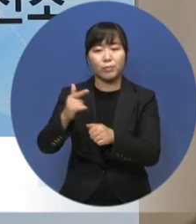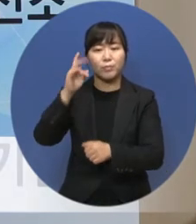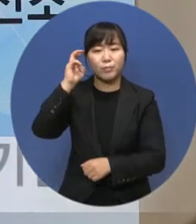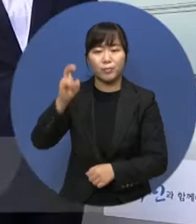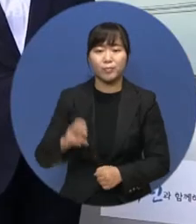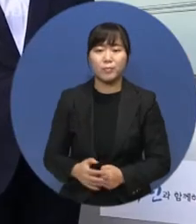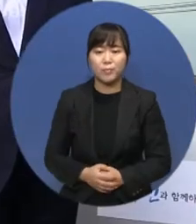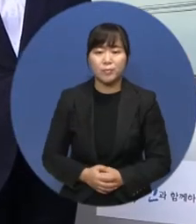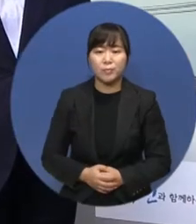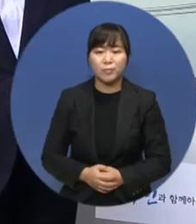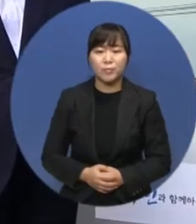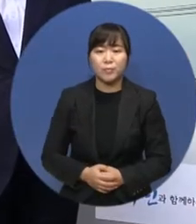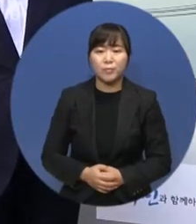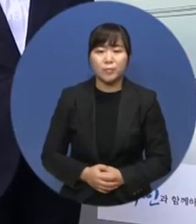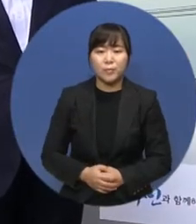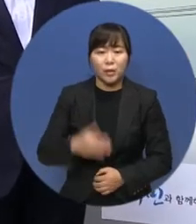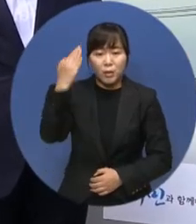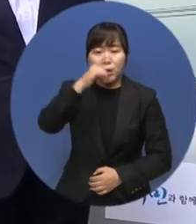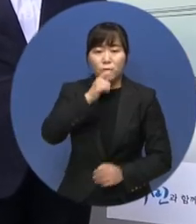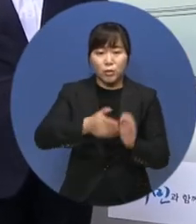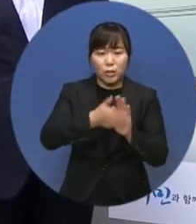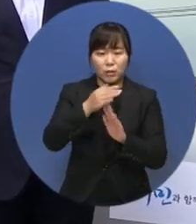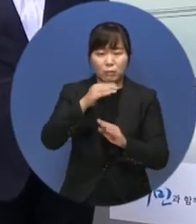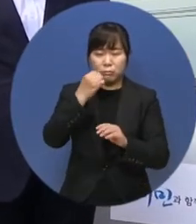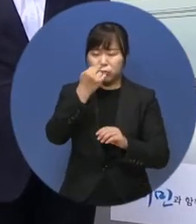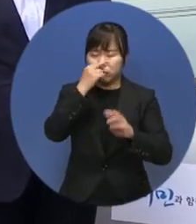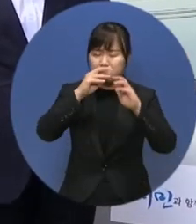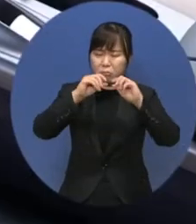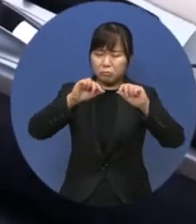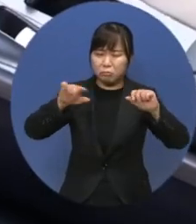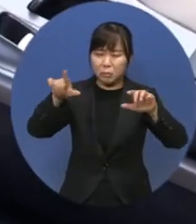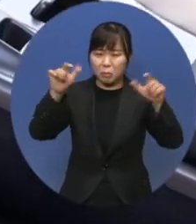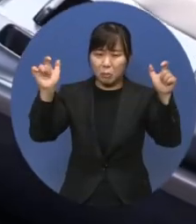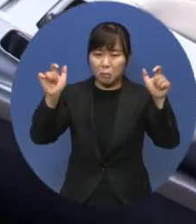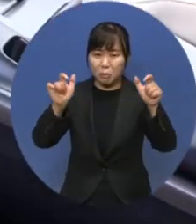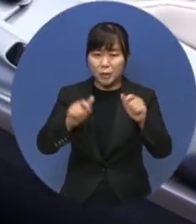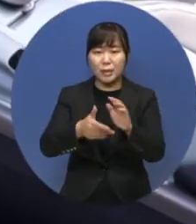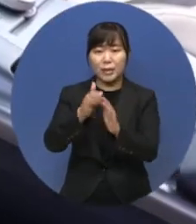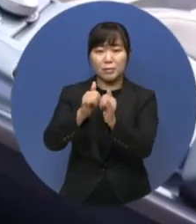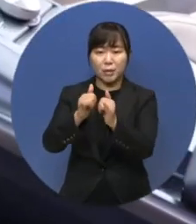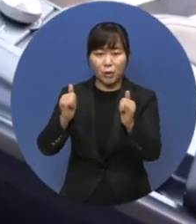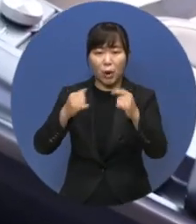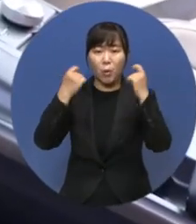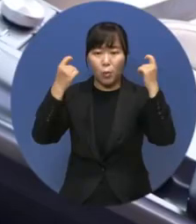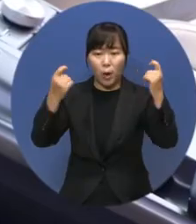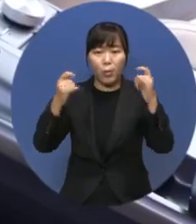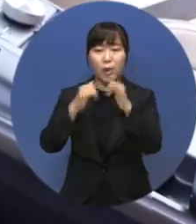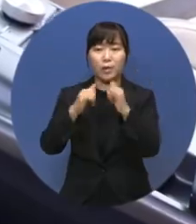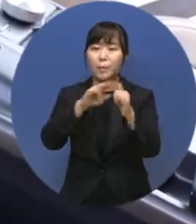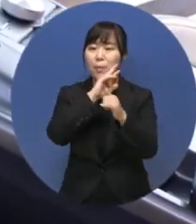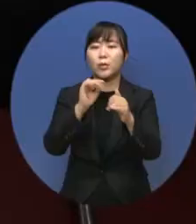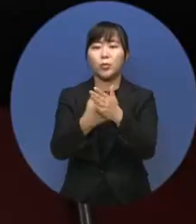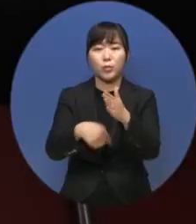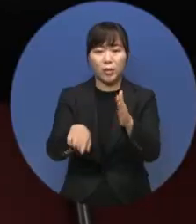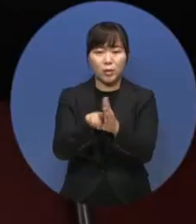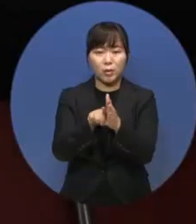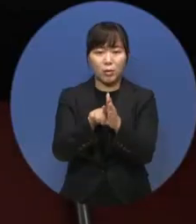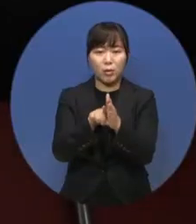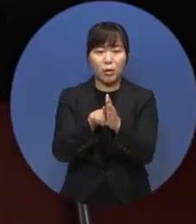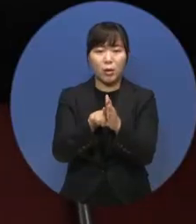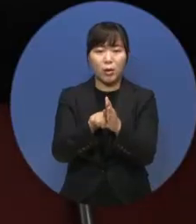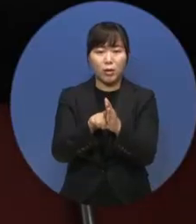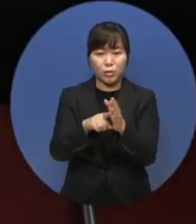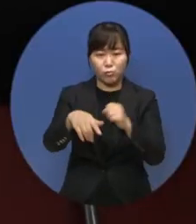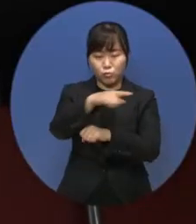되겠습니다. 여수시는 미세먼지 저감 그리고 시민과 관광객 편의를 위해 원